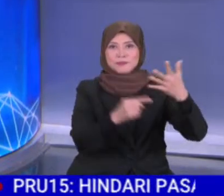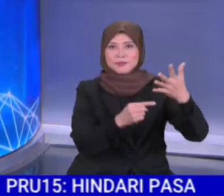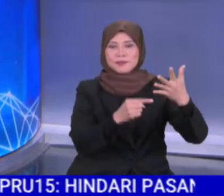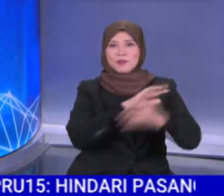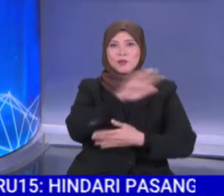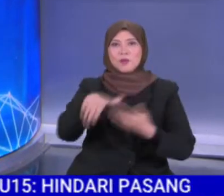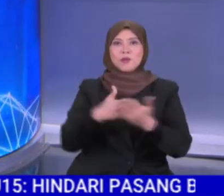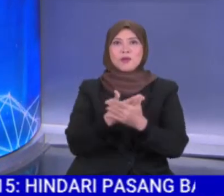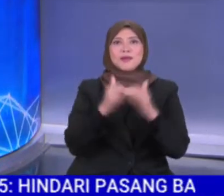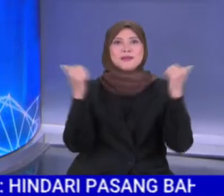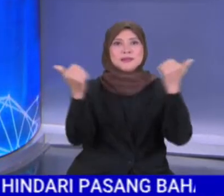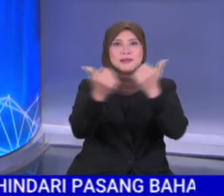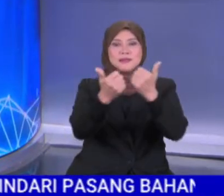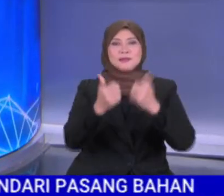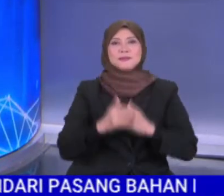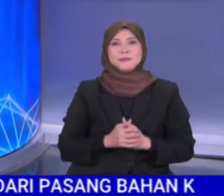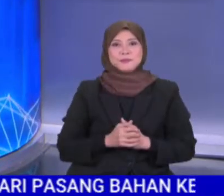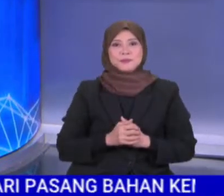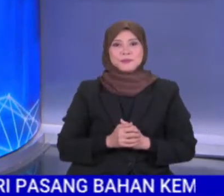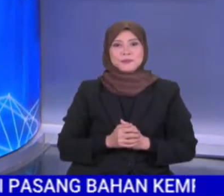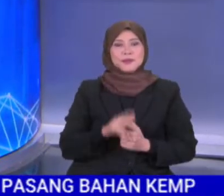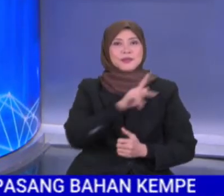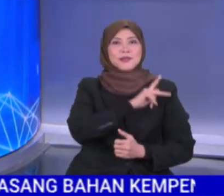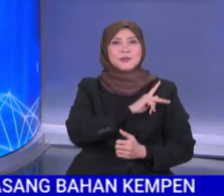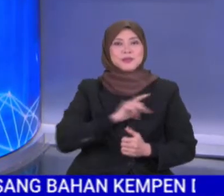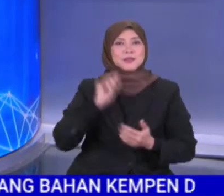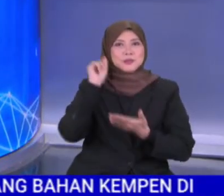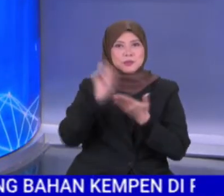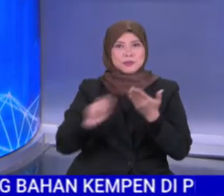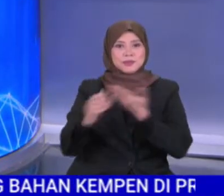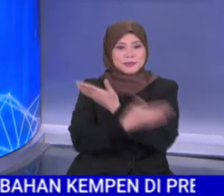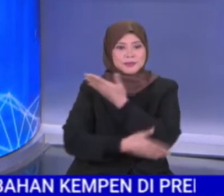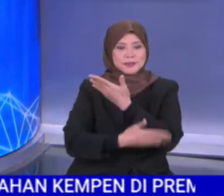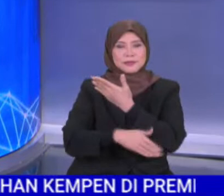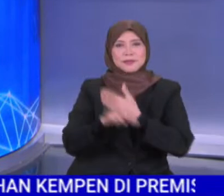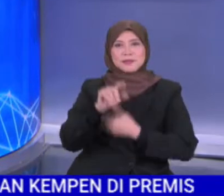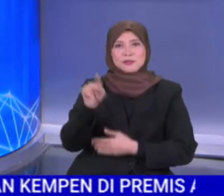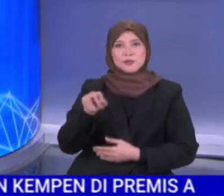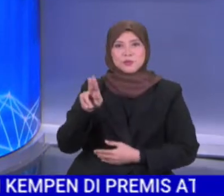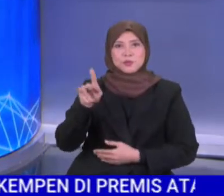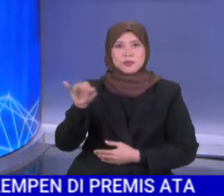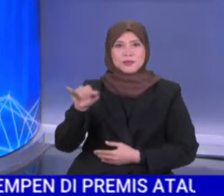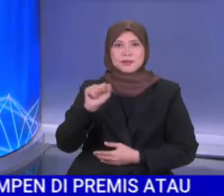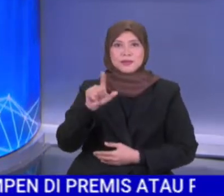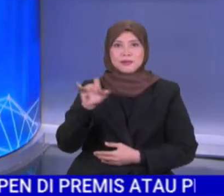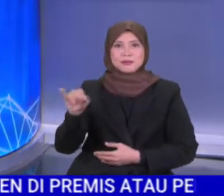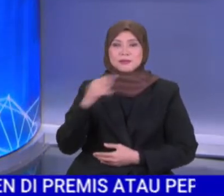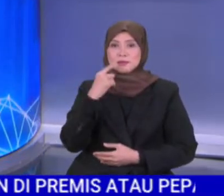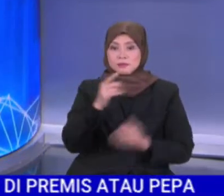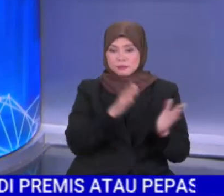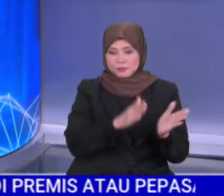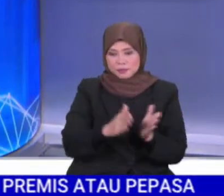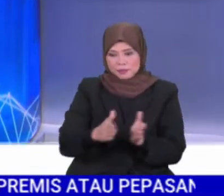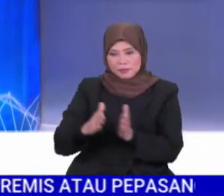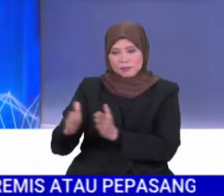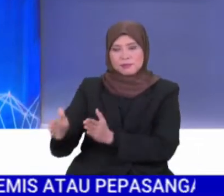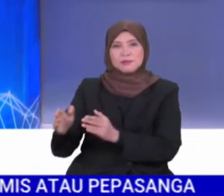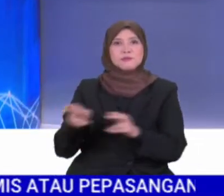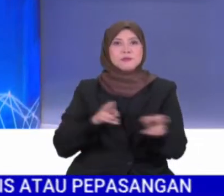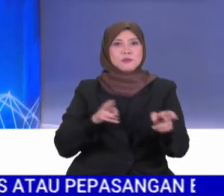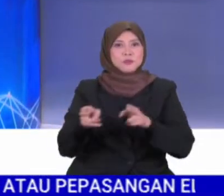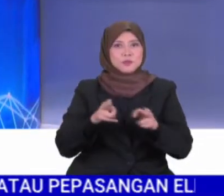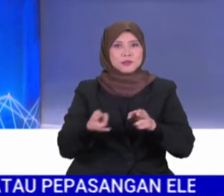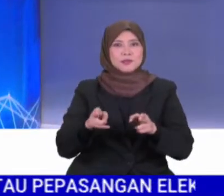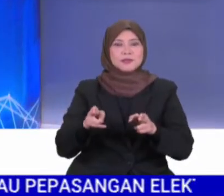dengan semua agensi. Keperluan itu jelas Ketua Setiausaha Negara Tan Sri Muhammad Zuki Ali bagi memastikan perancangan dan pelaksanaan